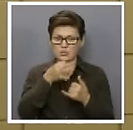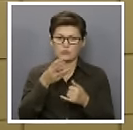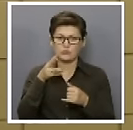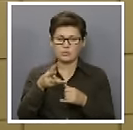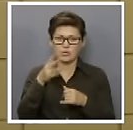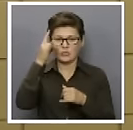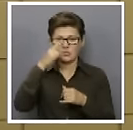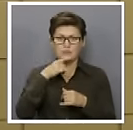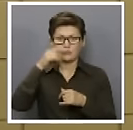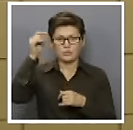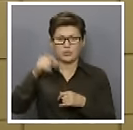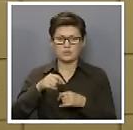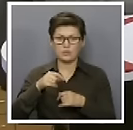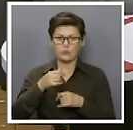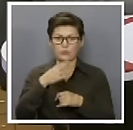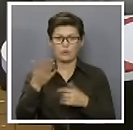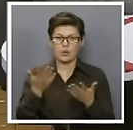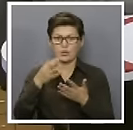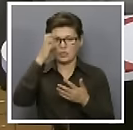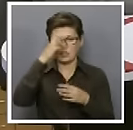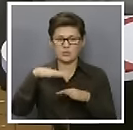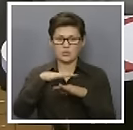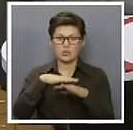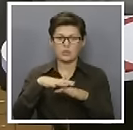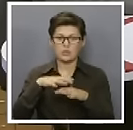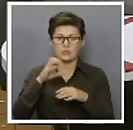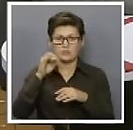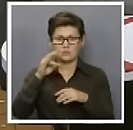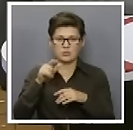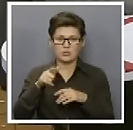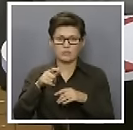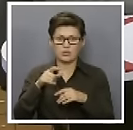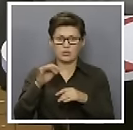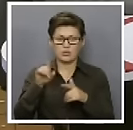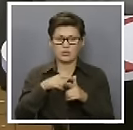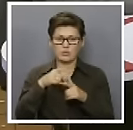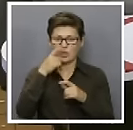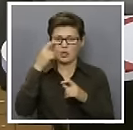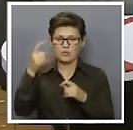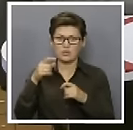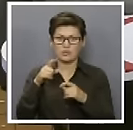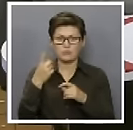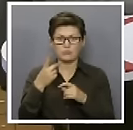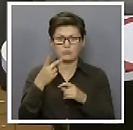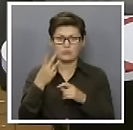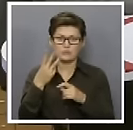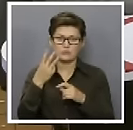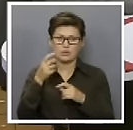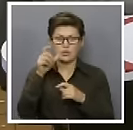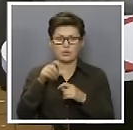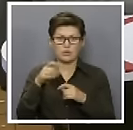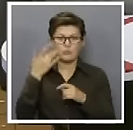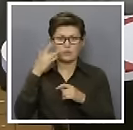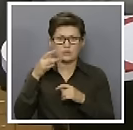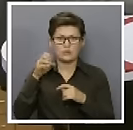кісі Қазақстанға келді деп. Ол қай елден келді? СНГ ма, ұзақ жердің ба? Яғни 1-2-3 адам ол Америкадан келді, яғни Еуропадан